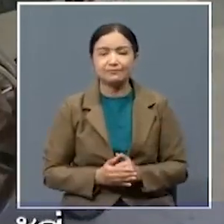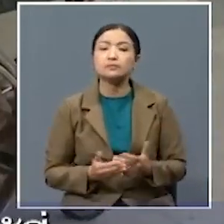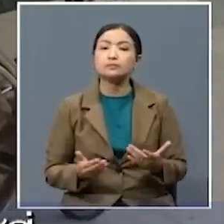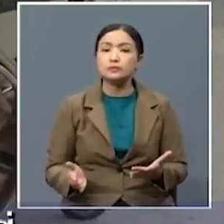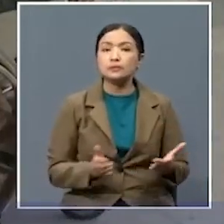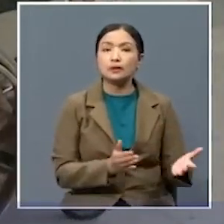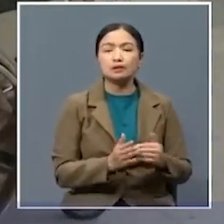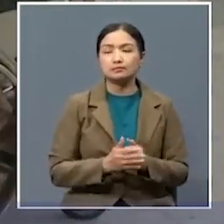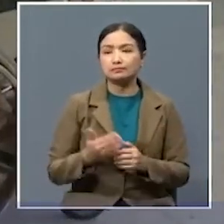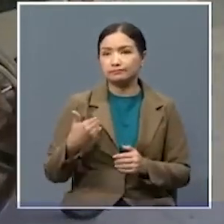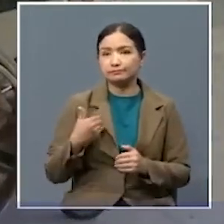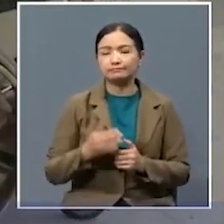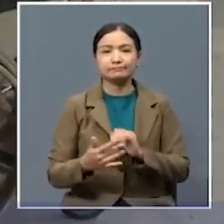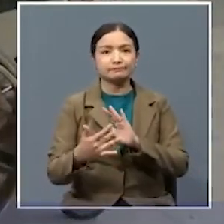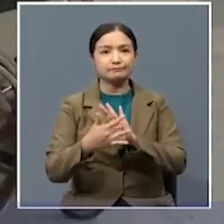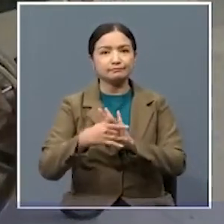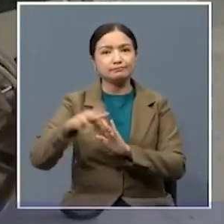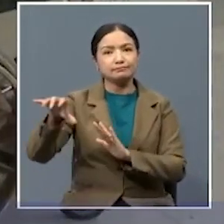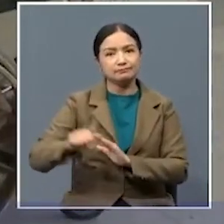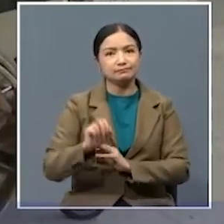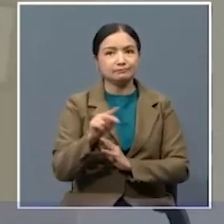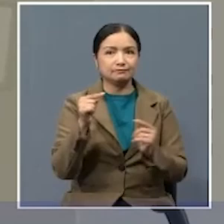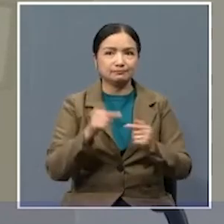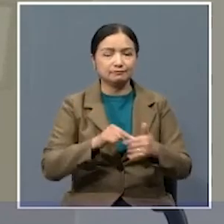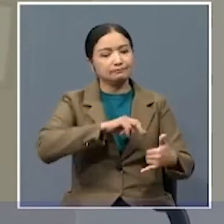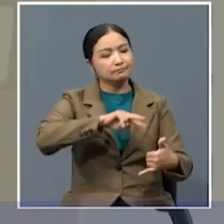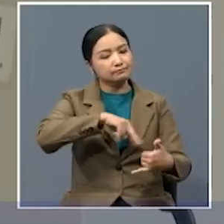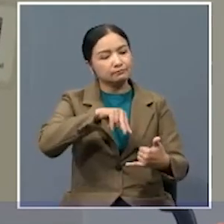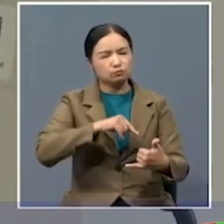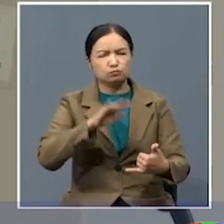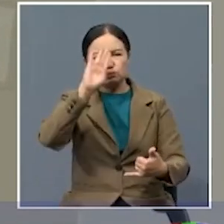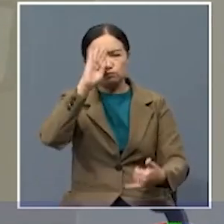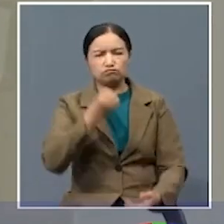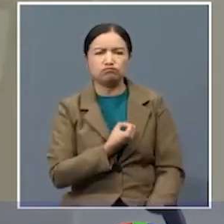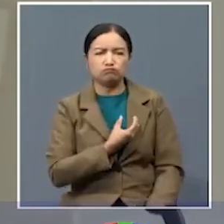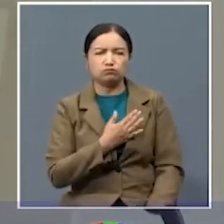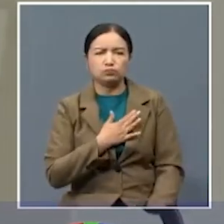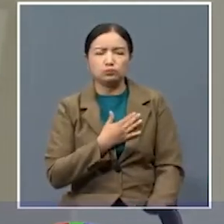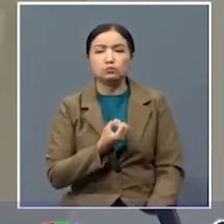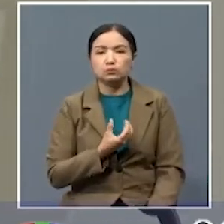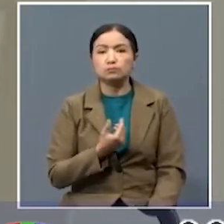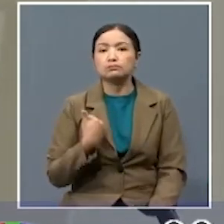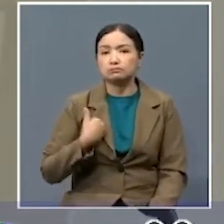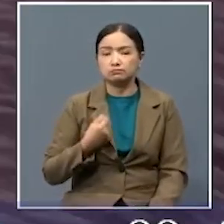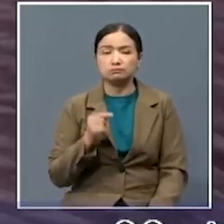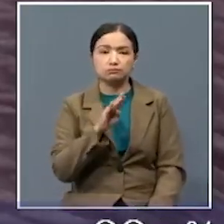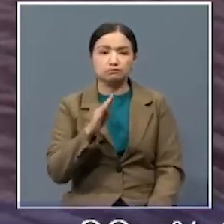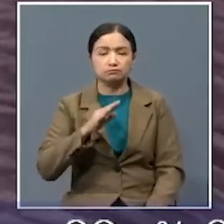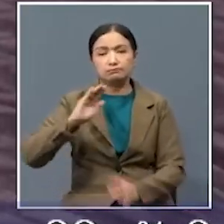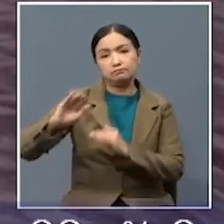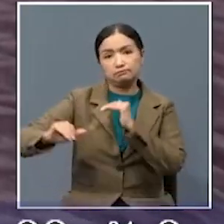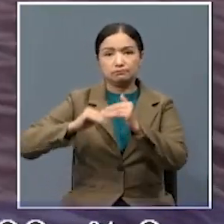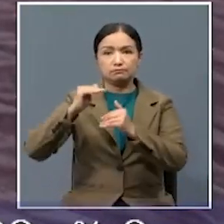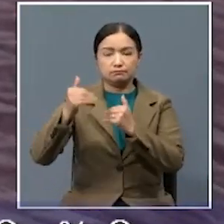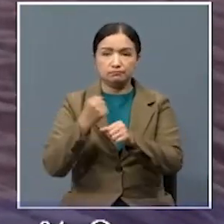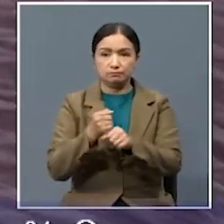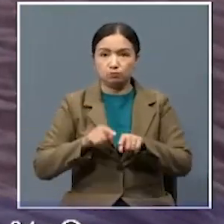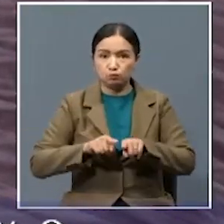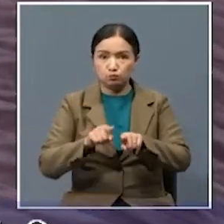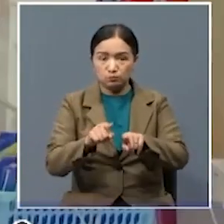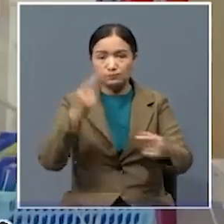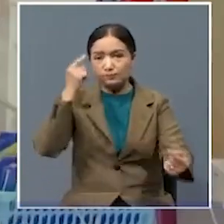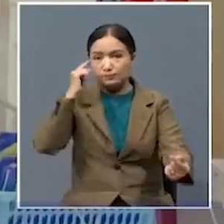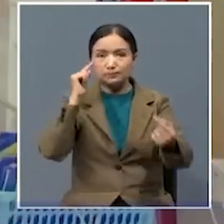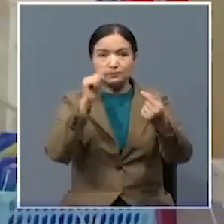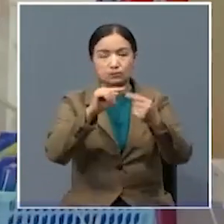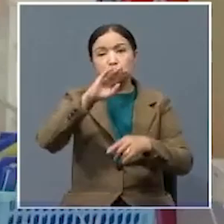ากนี้ยังมีการนำเทคโนโลยีมาใช้ในการรักษาผู้ป่วยโรคหัวใจร่วมกับการพัฒนาระบบการรักษาโดยมีการตั้งเป้าหม